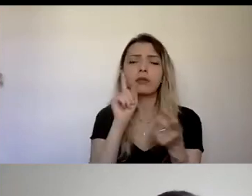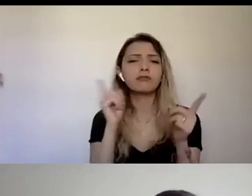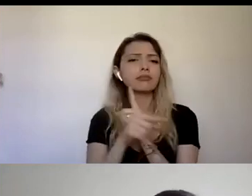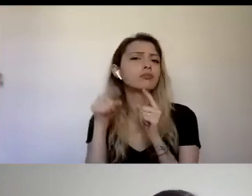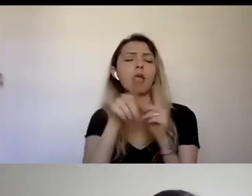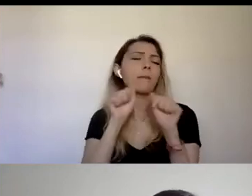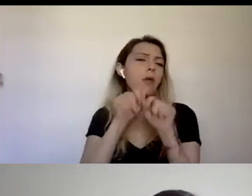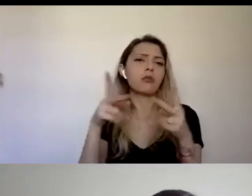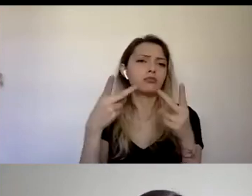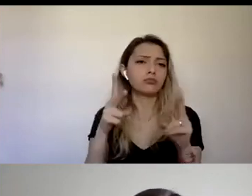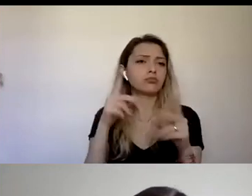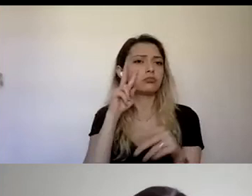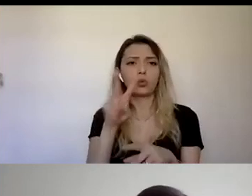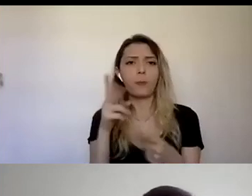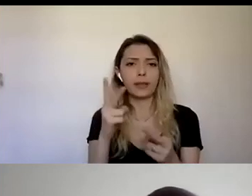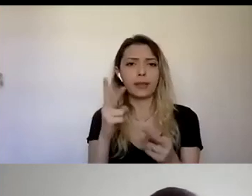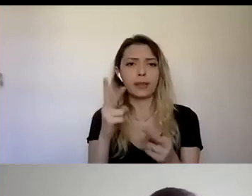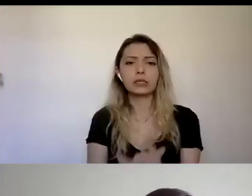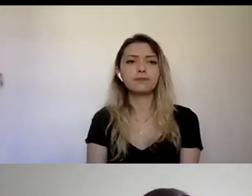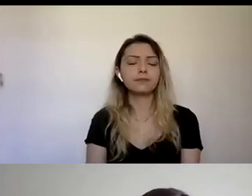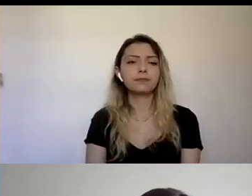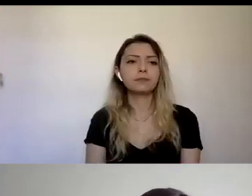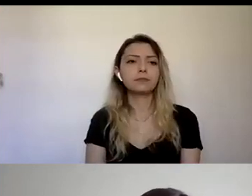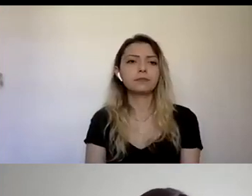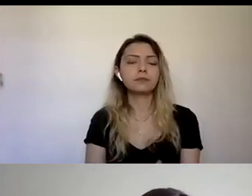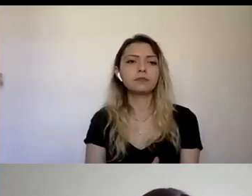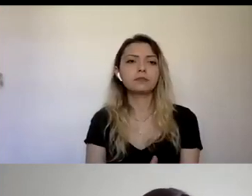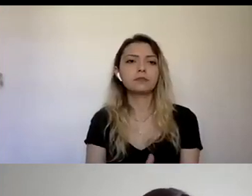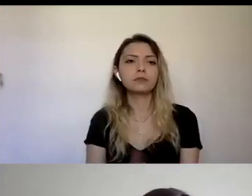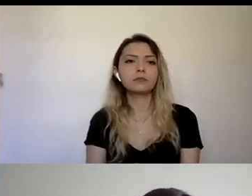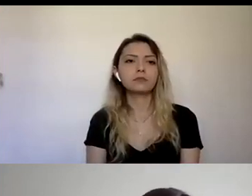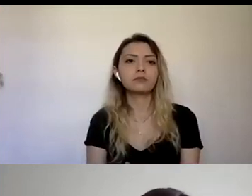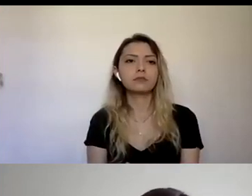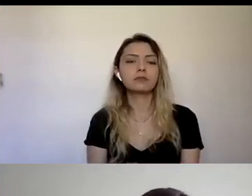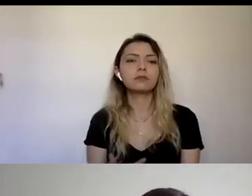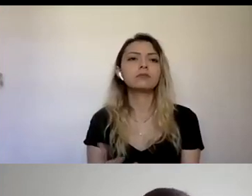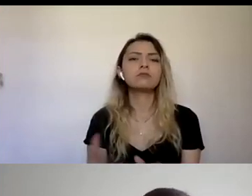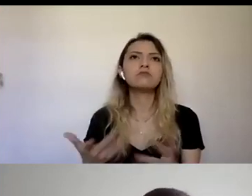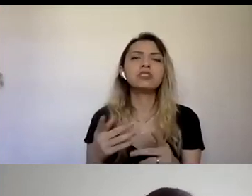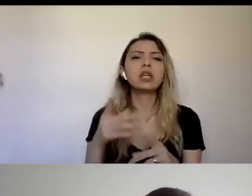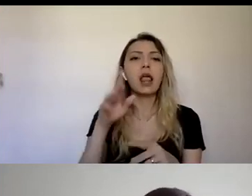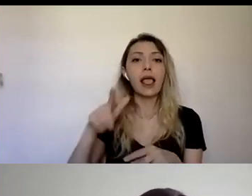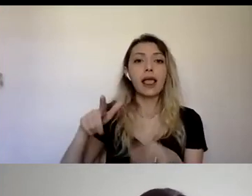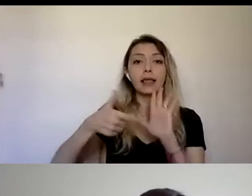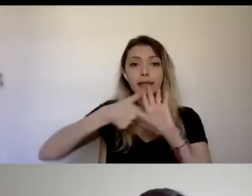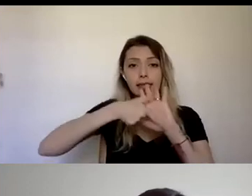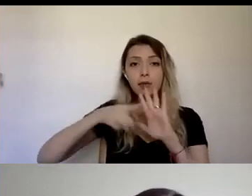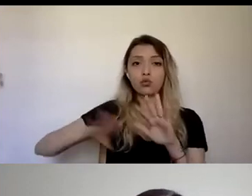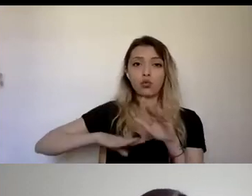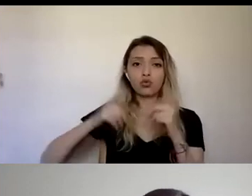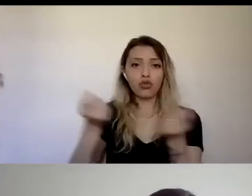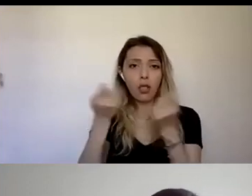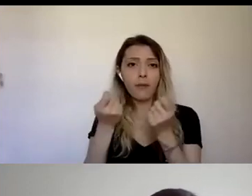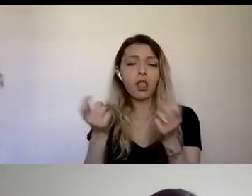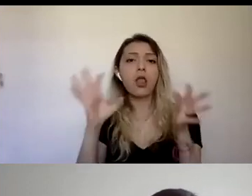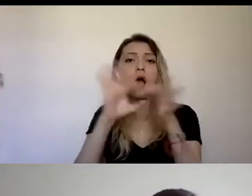görebileceksiniz. Yine örneğin Çocuk Hakları İzmir Çocuk Çalışmaları Ağı'nın da sosyal medya hesaplarından